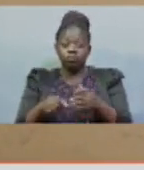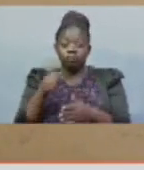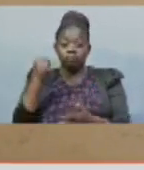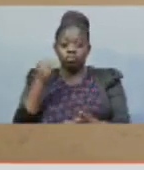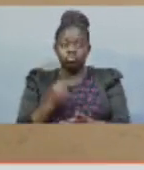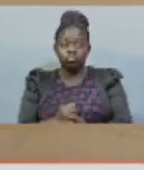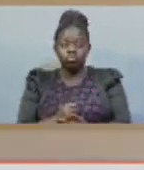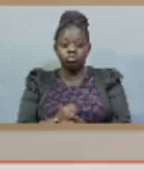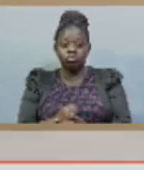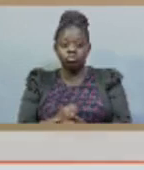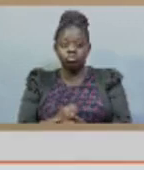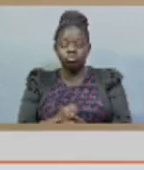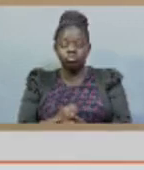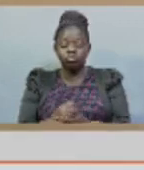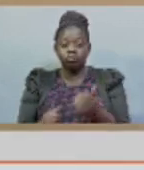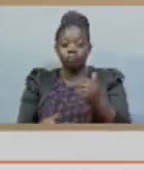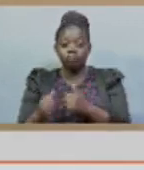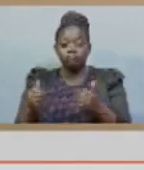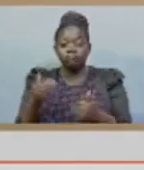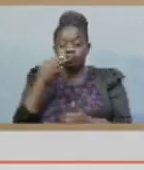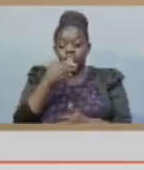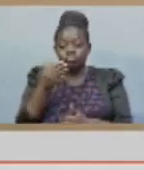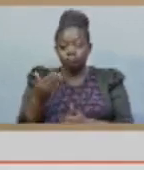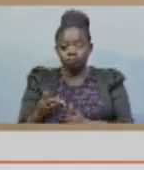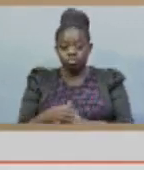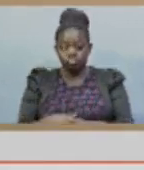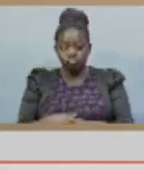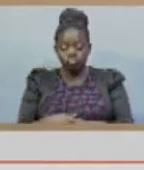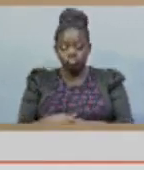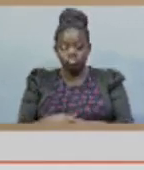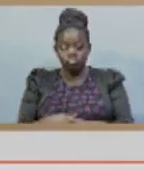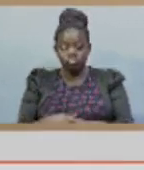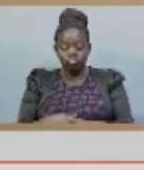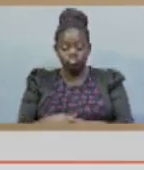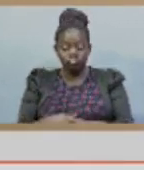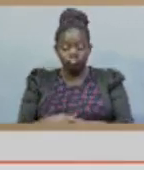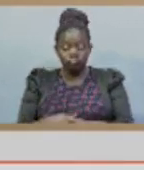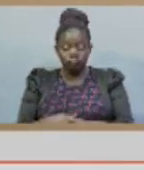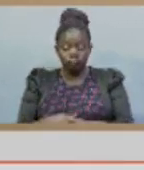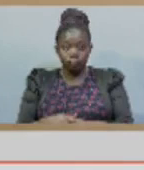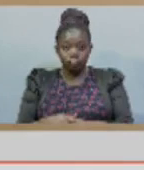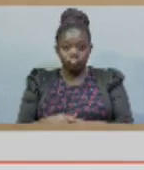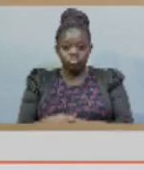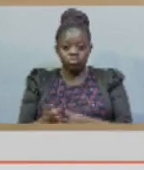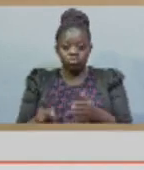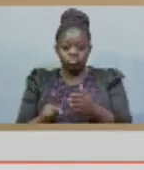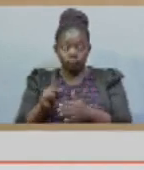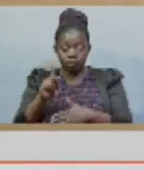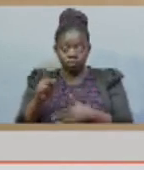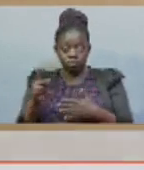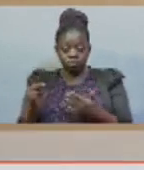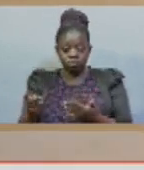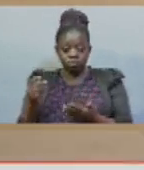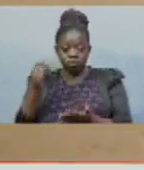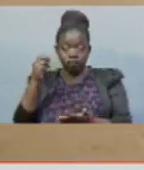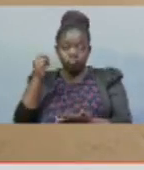stamp egenda ku kadomula oba ku kiveera kya butto ky'okoze nti ebbeeyi ya